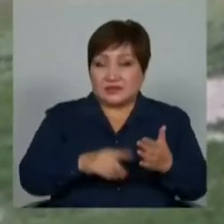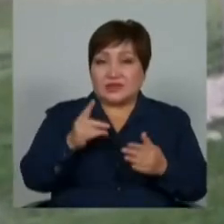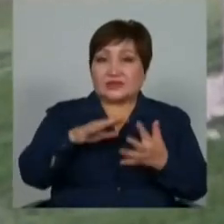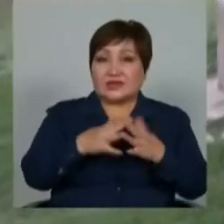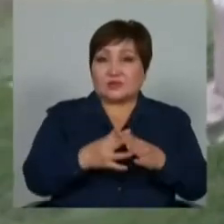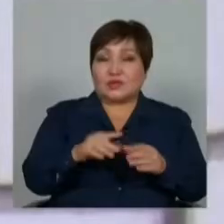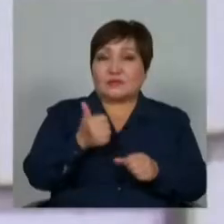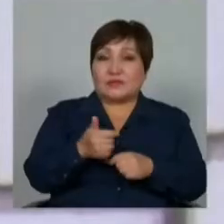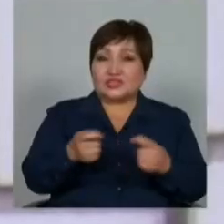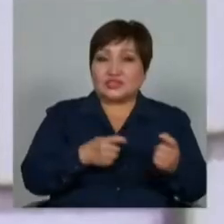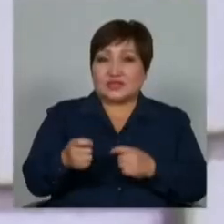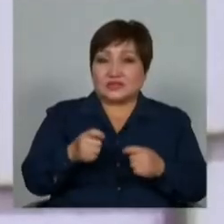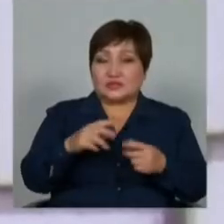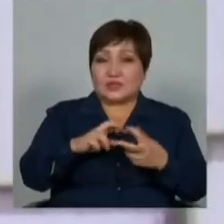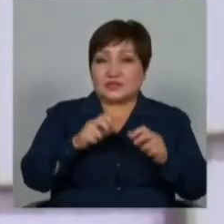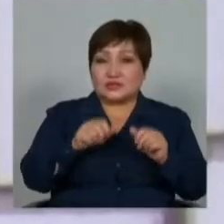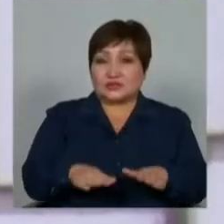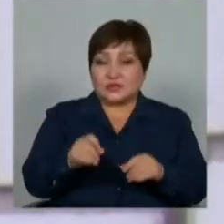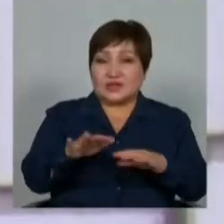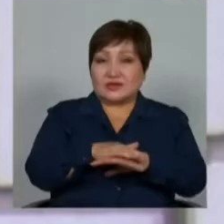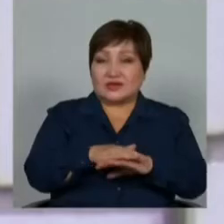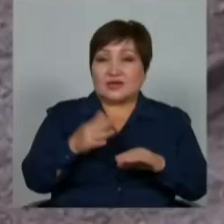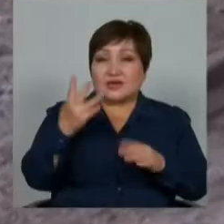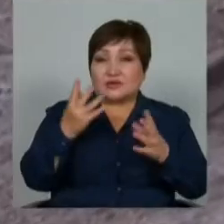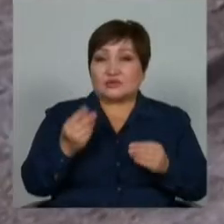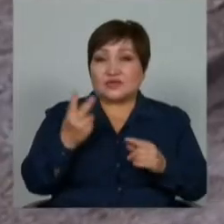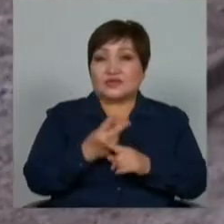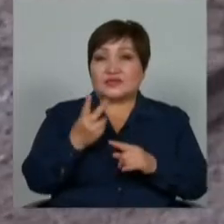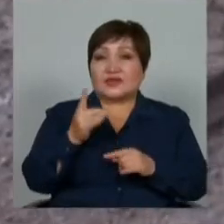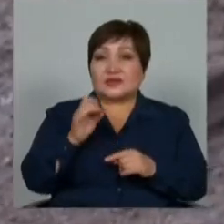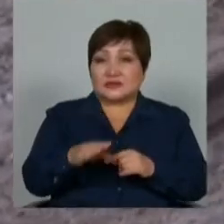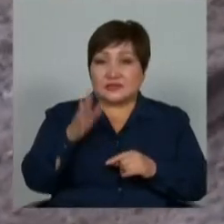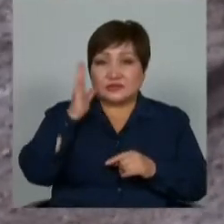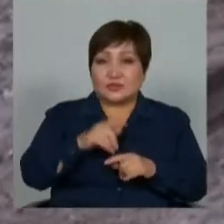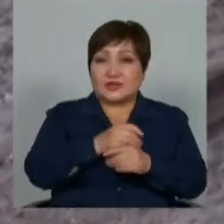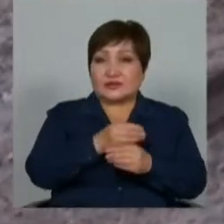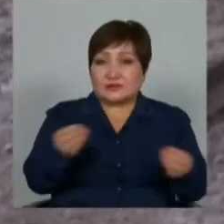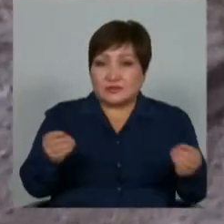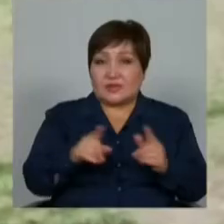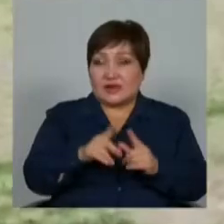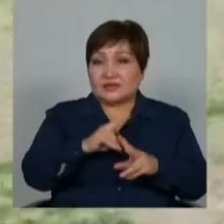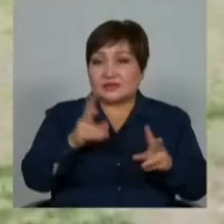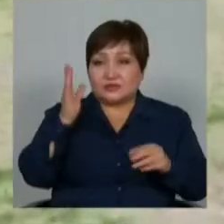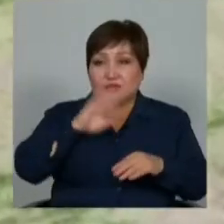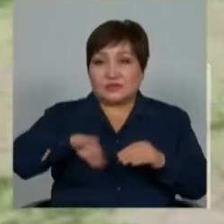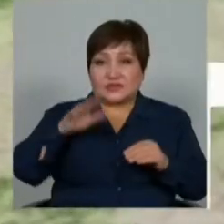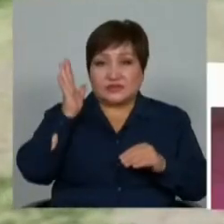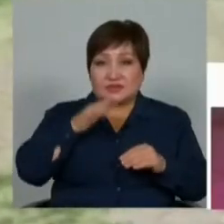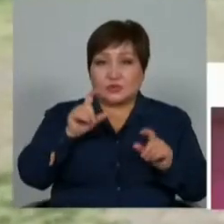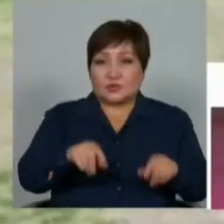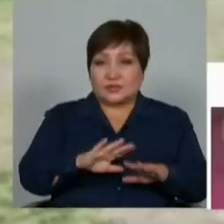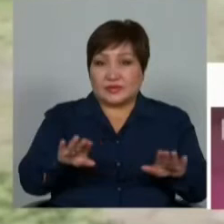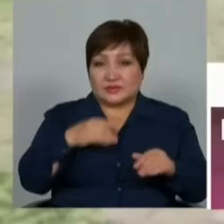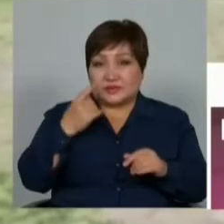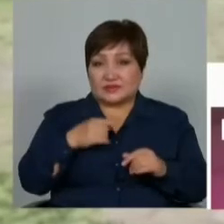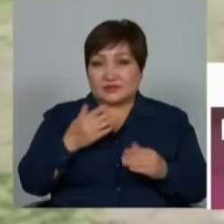үшін халыққа күніне екі рет су берілетінін айтып, ешкім сусыз отқан жоқ деп қайырды. Дүресіл, Жаңа Жайнақ, Раздольный